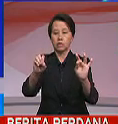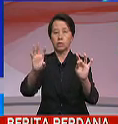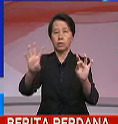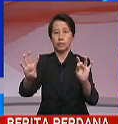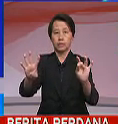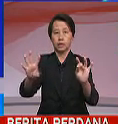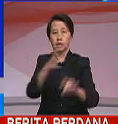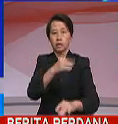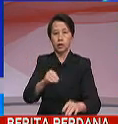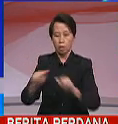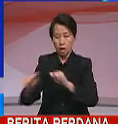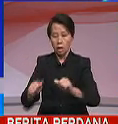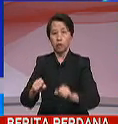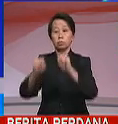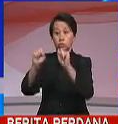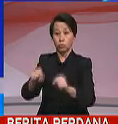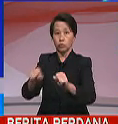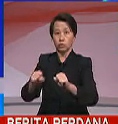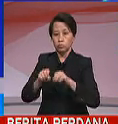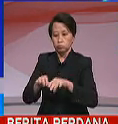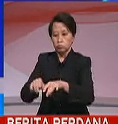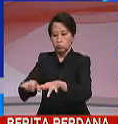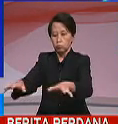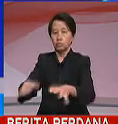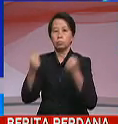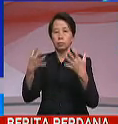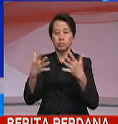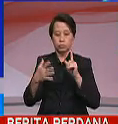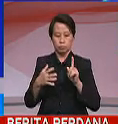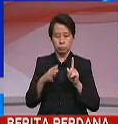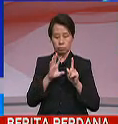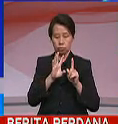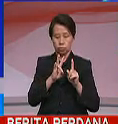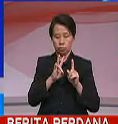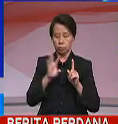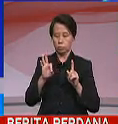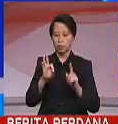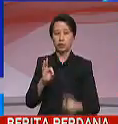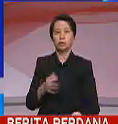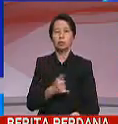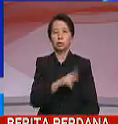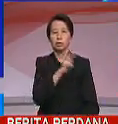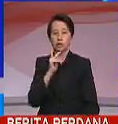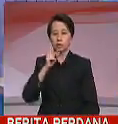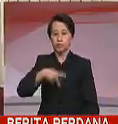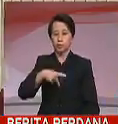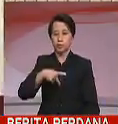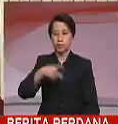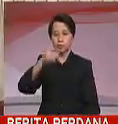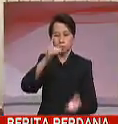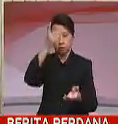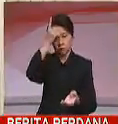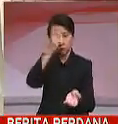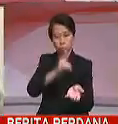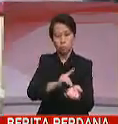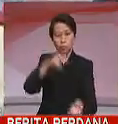8,904 kes, manakala kes aktif dengan kebolehjangkitan 179 kes. Ketua Pengarah Kesihatan Dato' Dr.